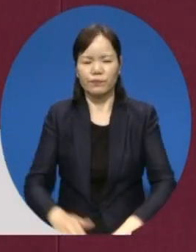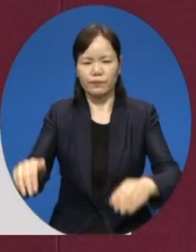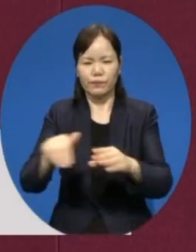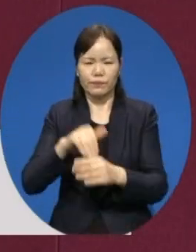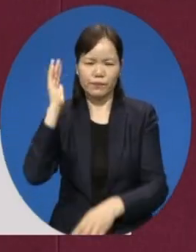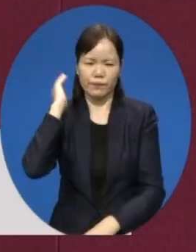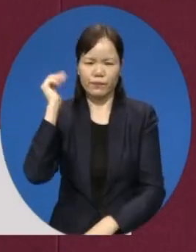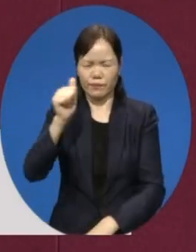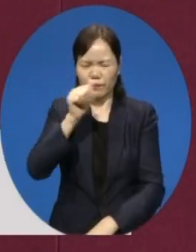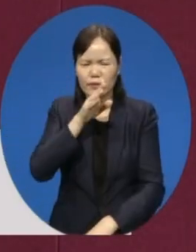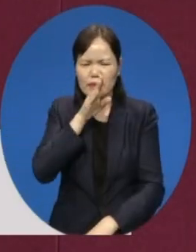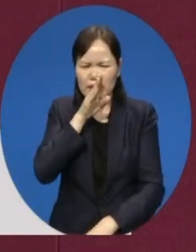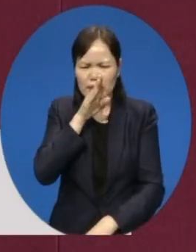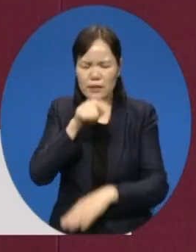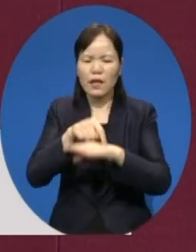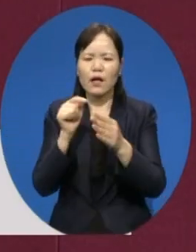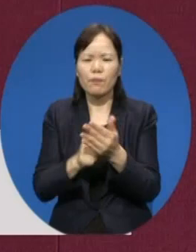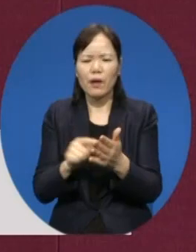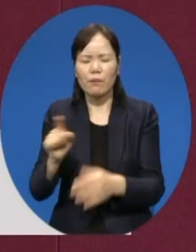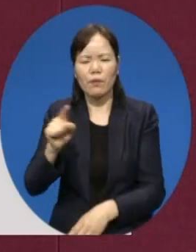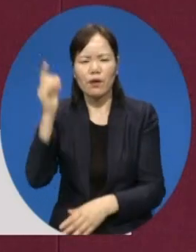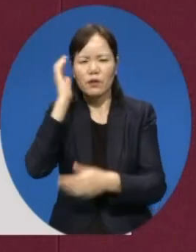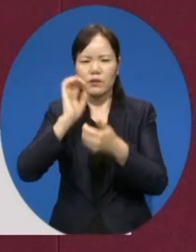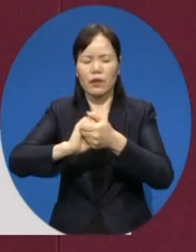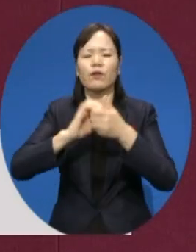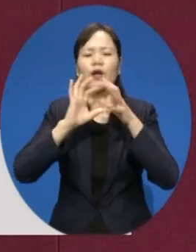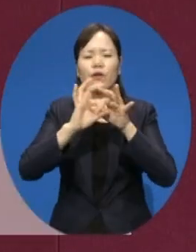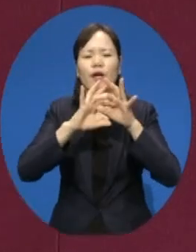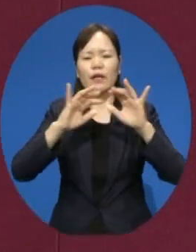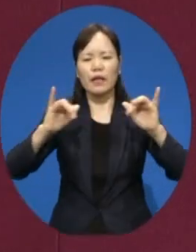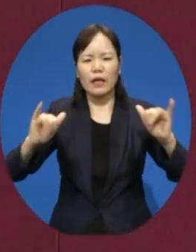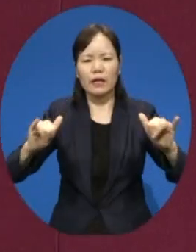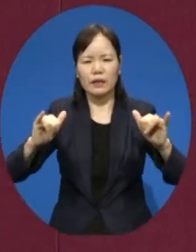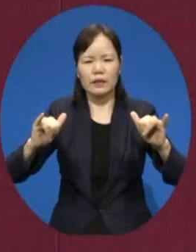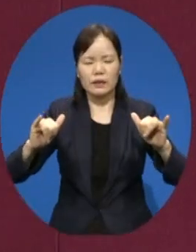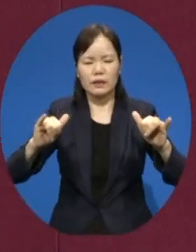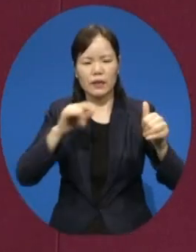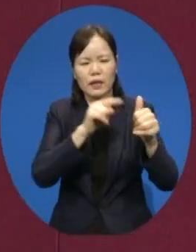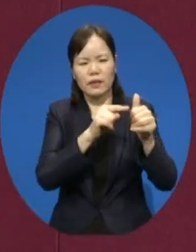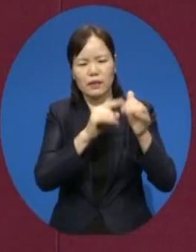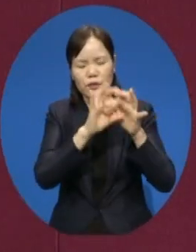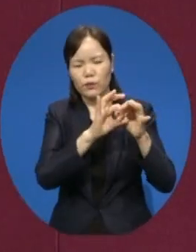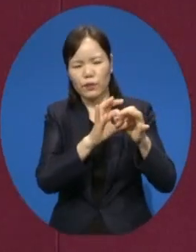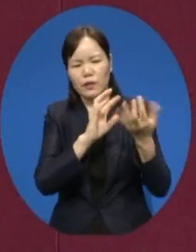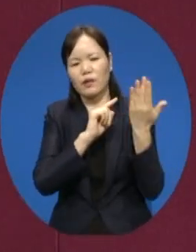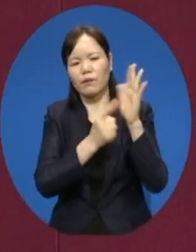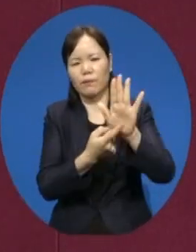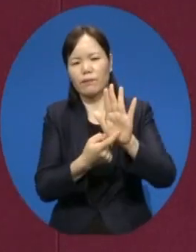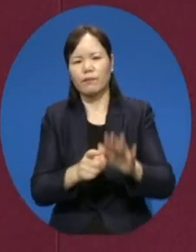문재인 대통령의 진짜 속내가 청와대 관계자인 증언을 통해서 드러난 겁니다.